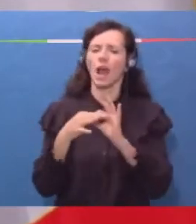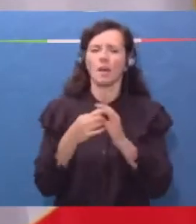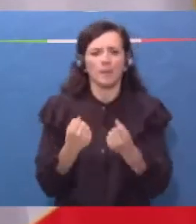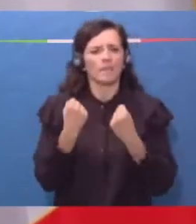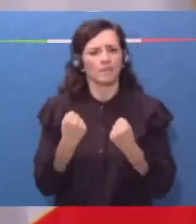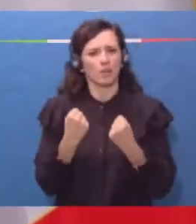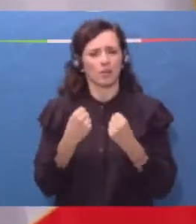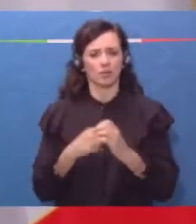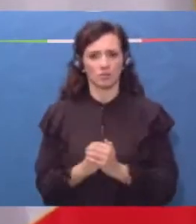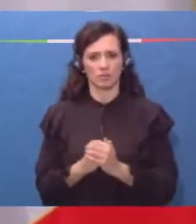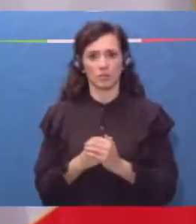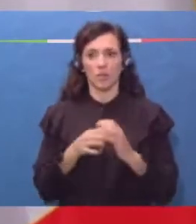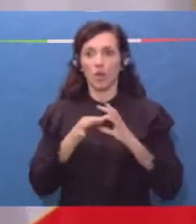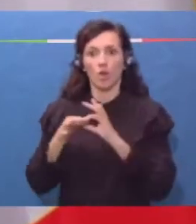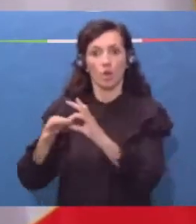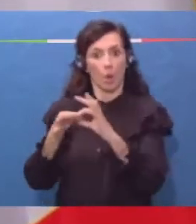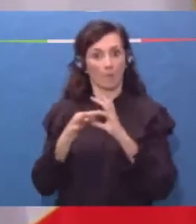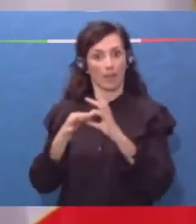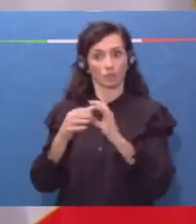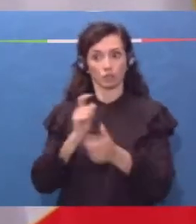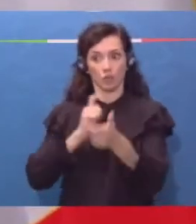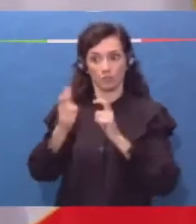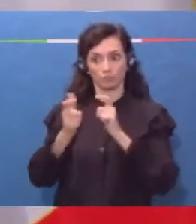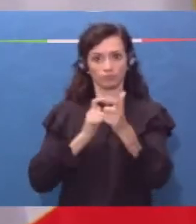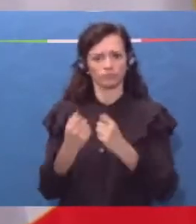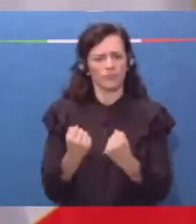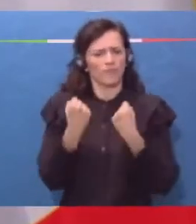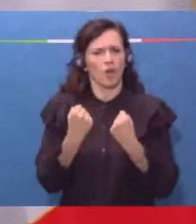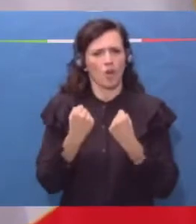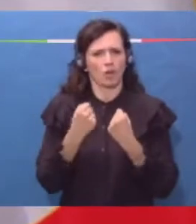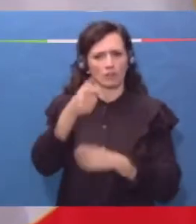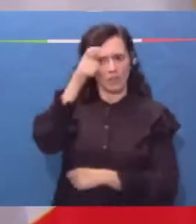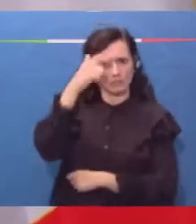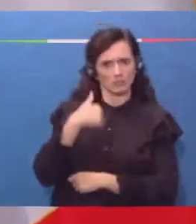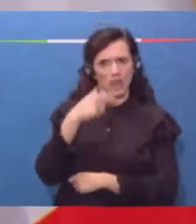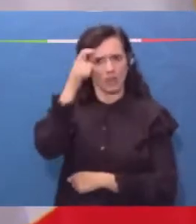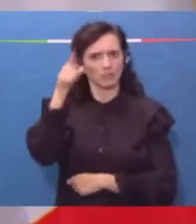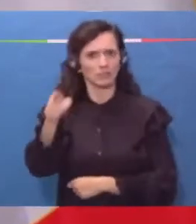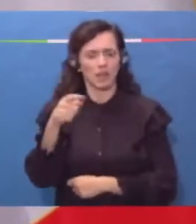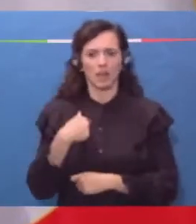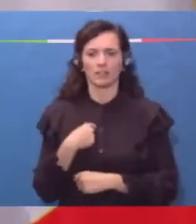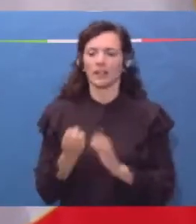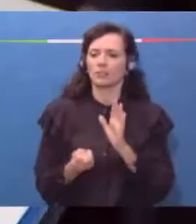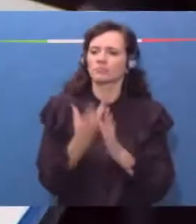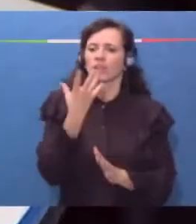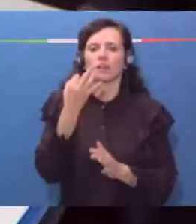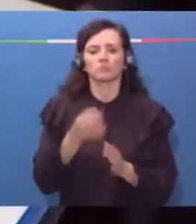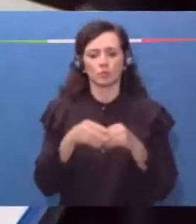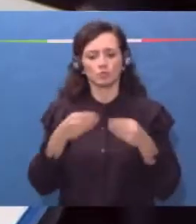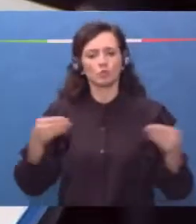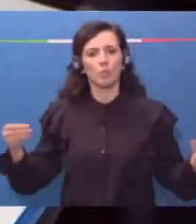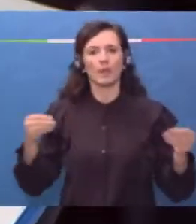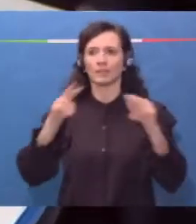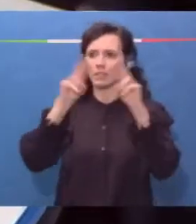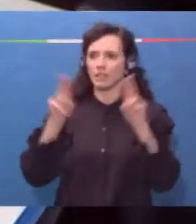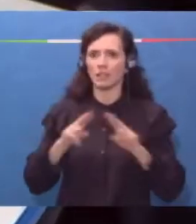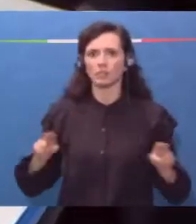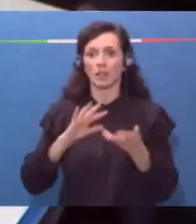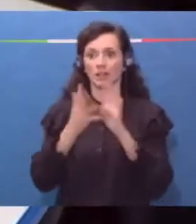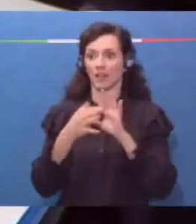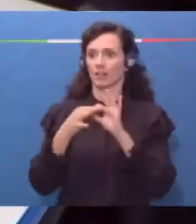Rafforziamo la cooperazione tra i nostri due Stati, creiamo strumenti istituzionali per renderla più